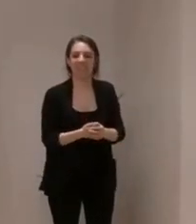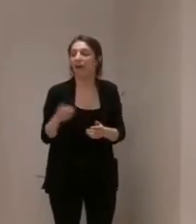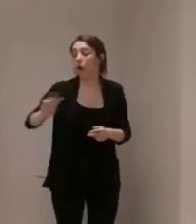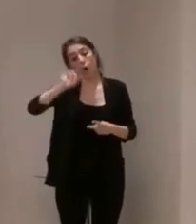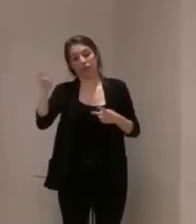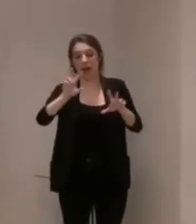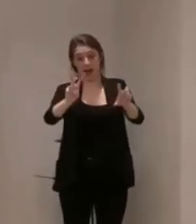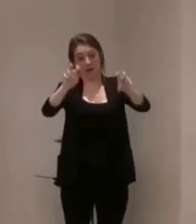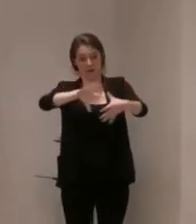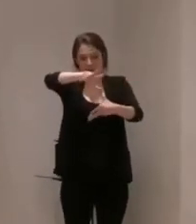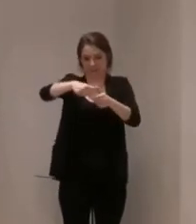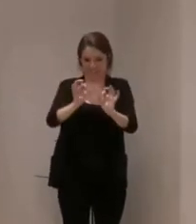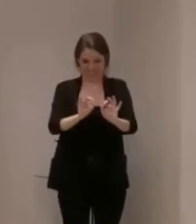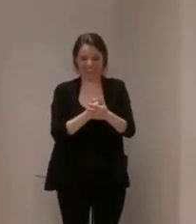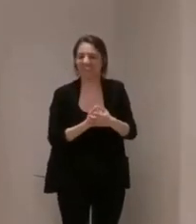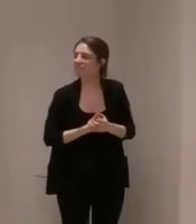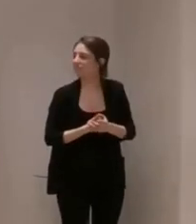Una de les coses que estem